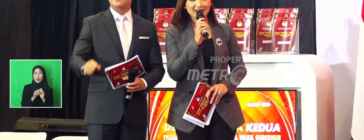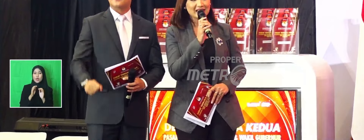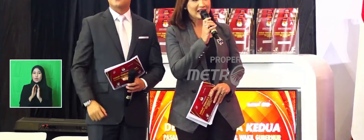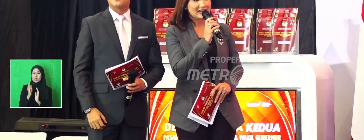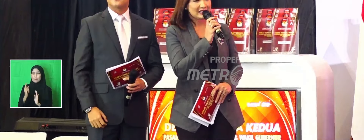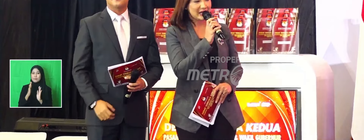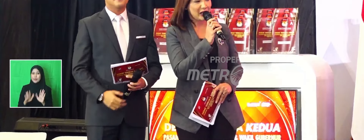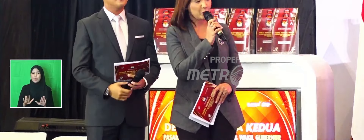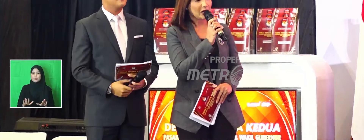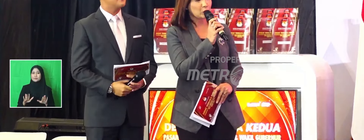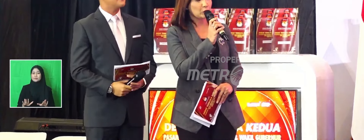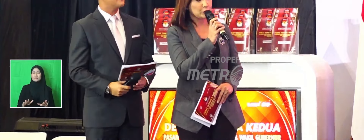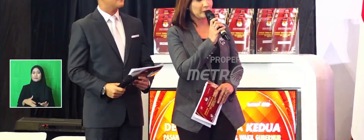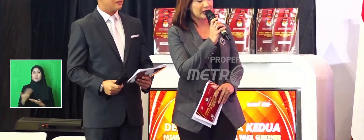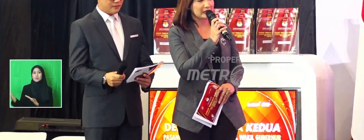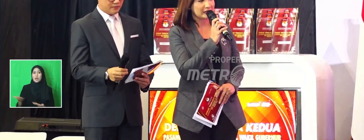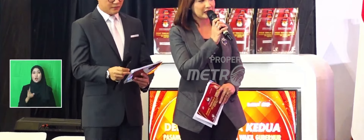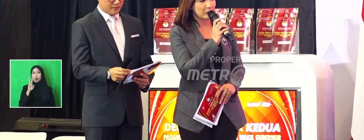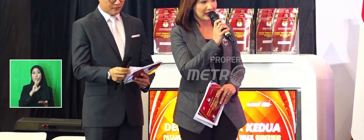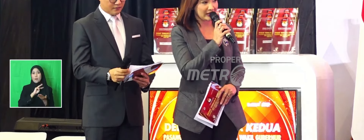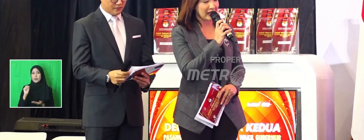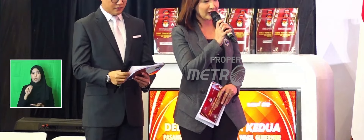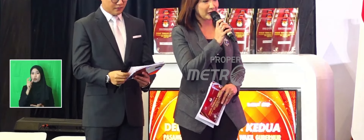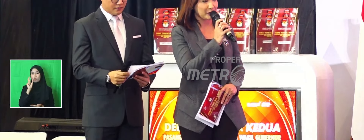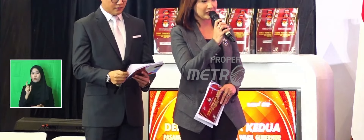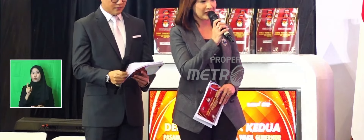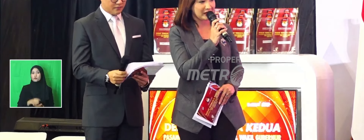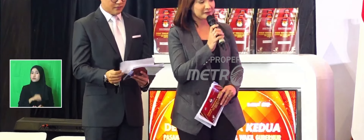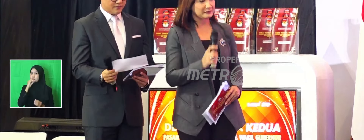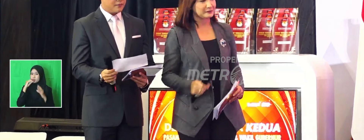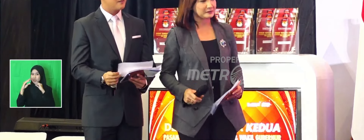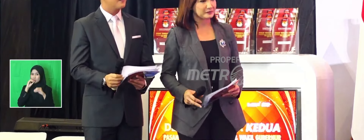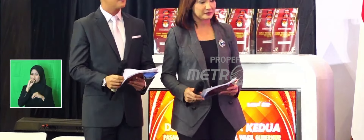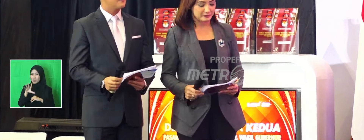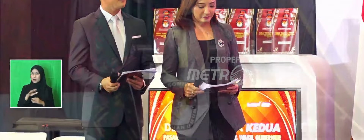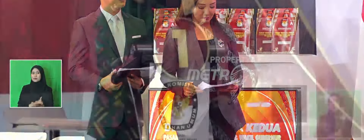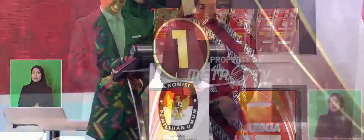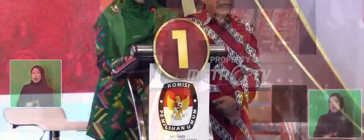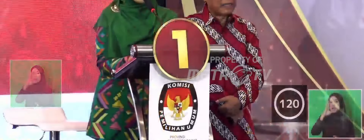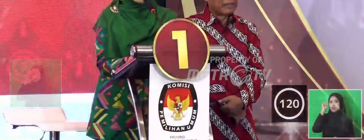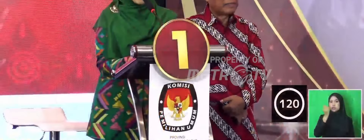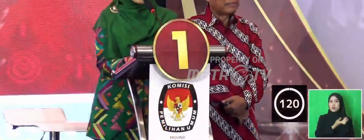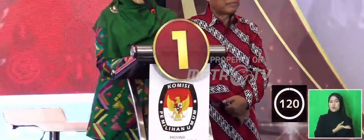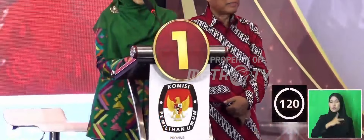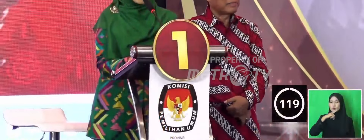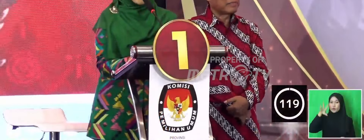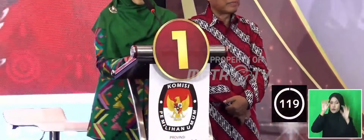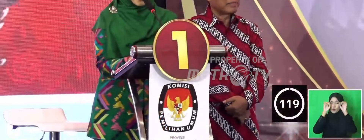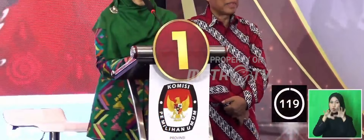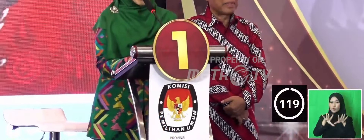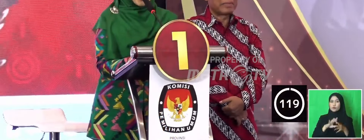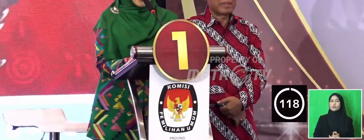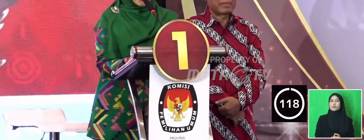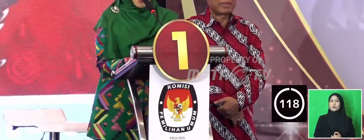tenang silakan waktu 2 menit dimulai Ketika anda berbicara asalamualaikum warahmatullahi